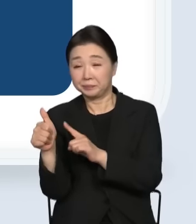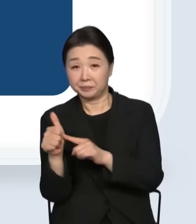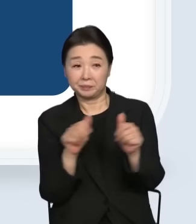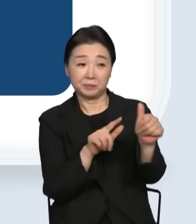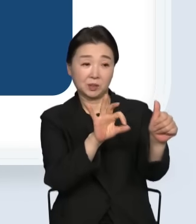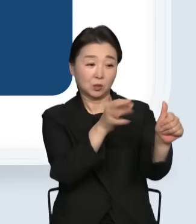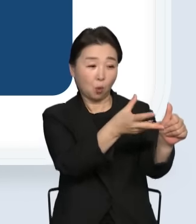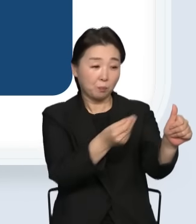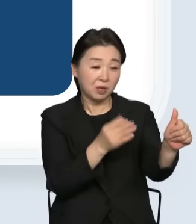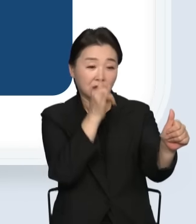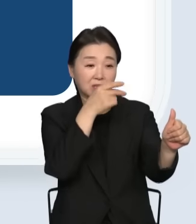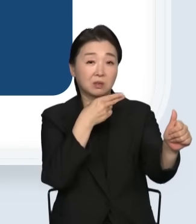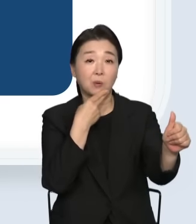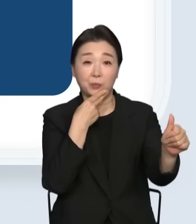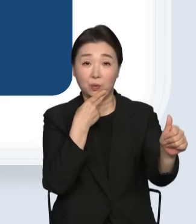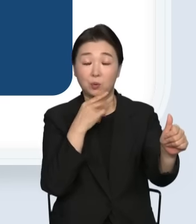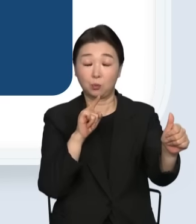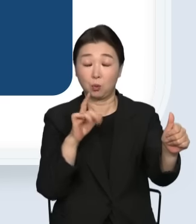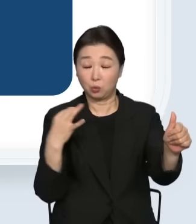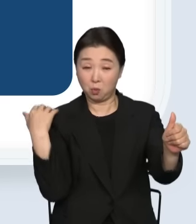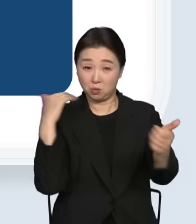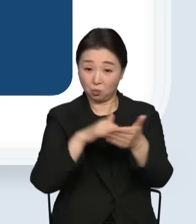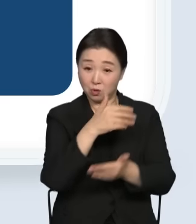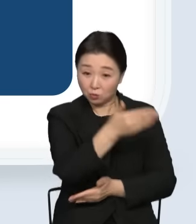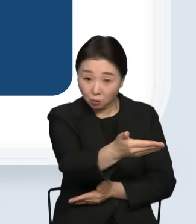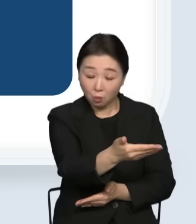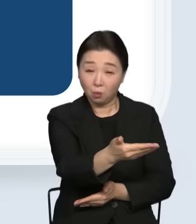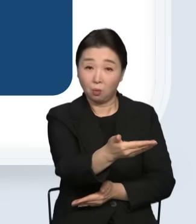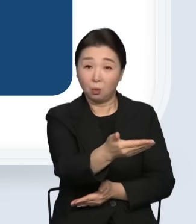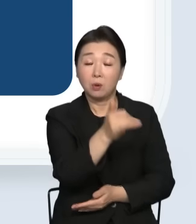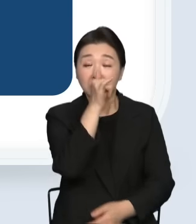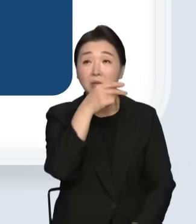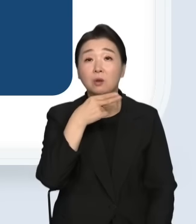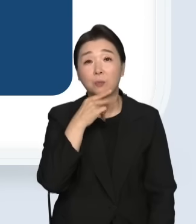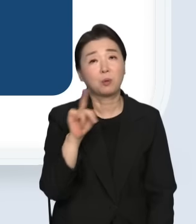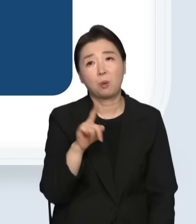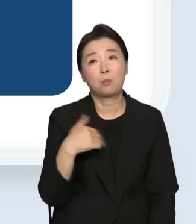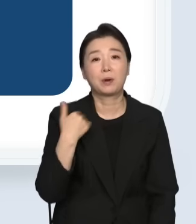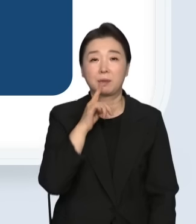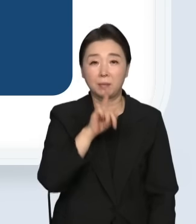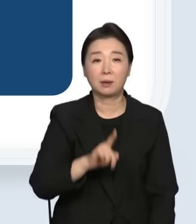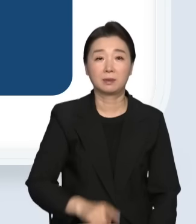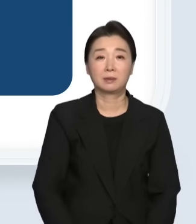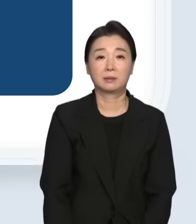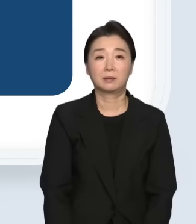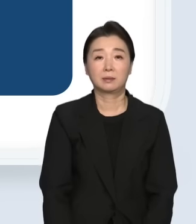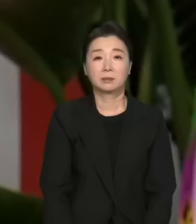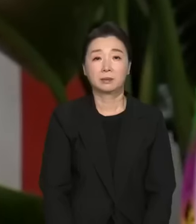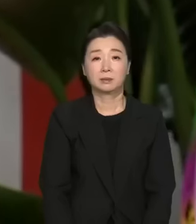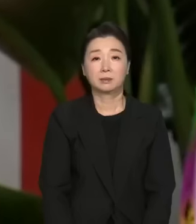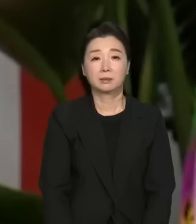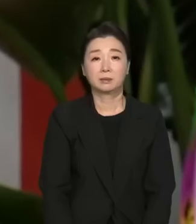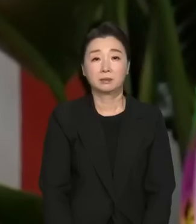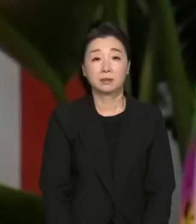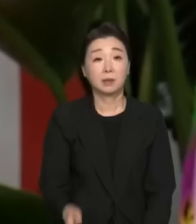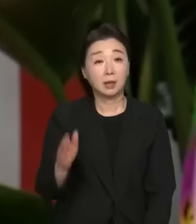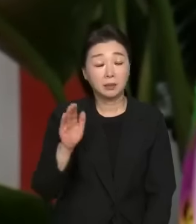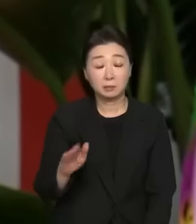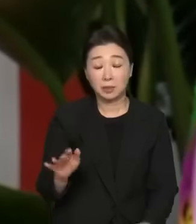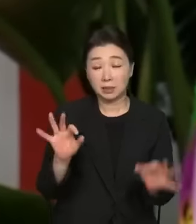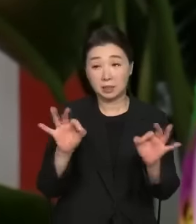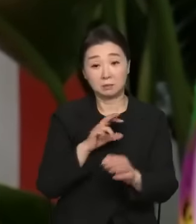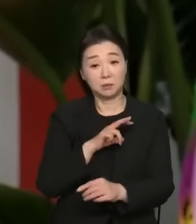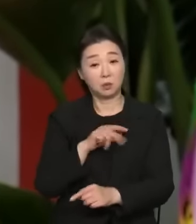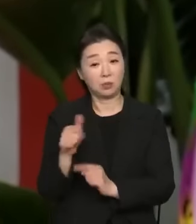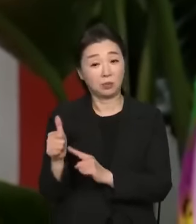빌렸는지 이후 자신에게 받은 돈을 명에게 줬는지는 몰랐 취지로 설명했습니다 하지만 김전